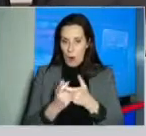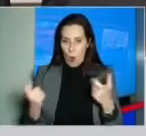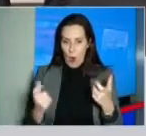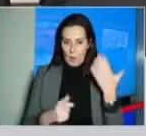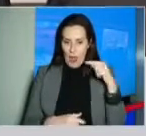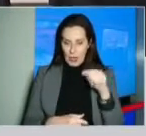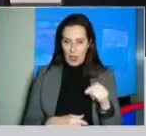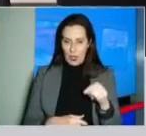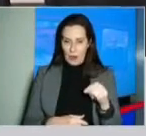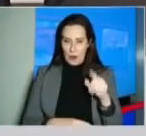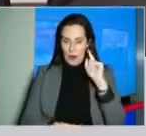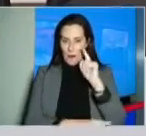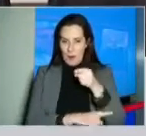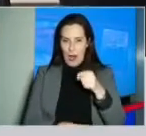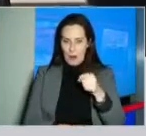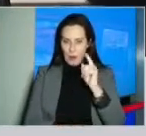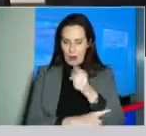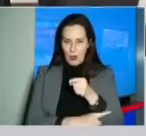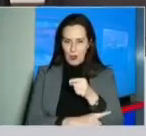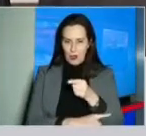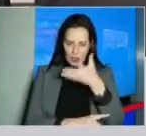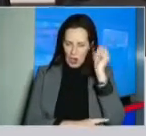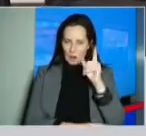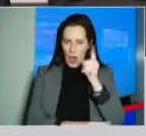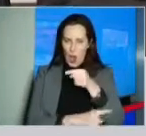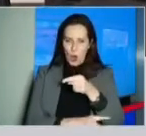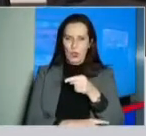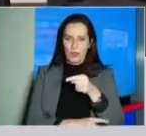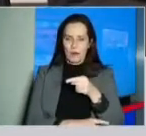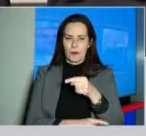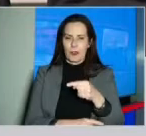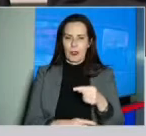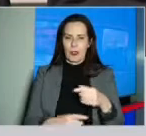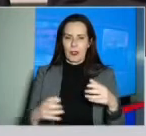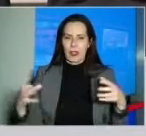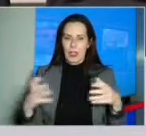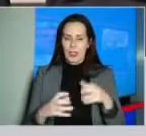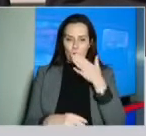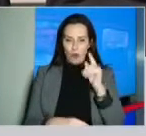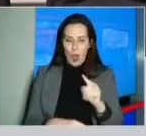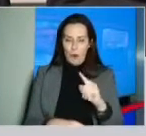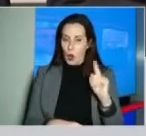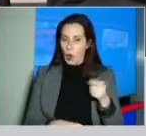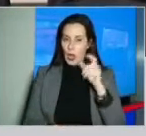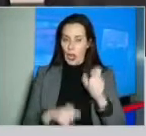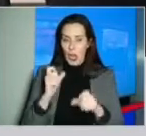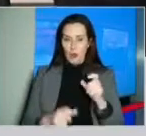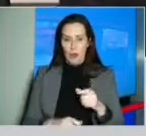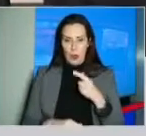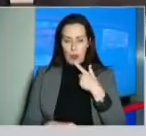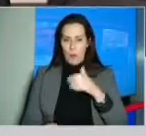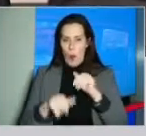שהיה שם במלון קראז'ה, אחד המלונות שם, כנס של בשבע, כנס ירושלים, כל האנשים כאיש אחד